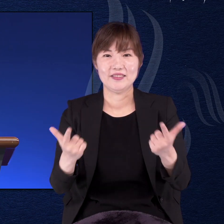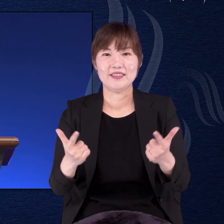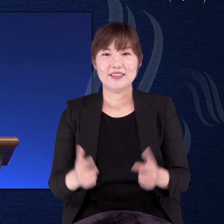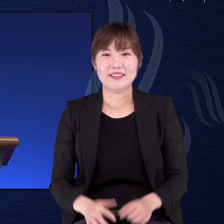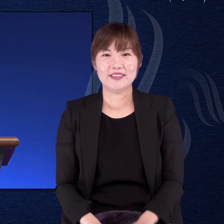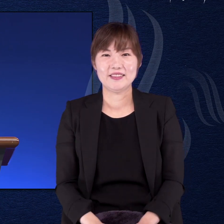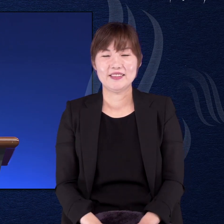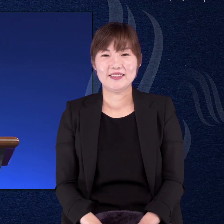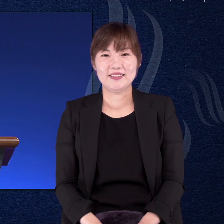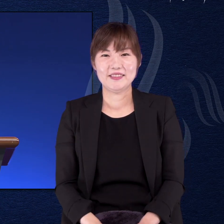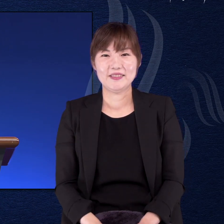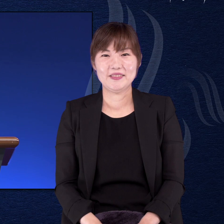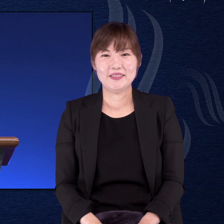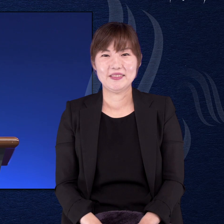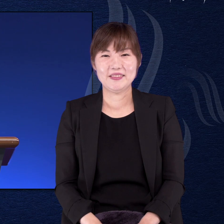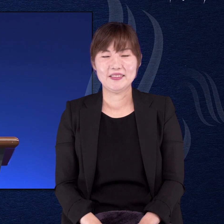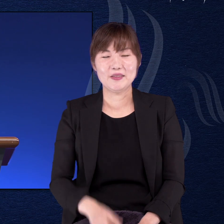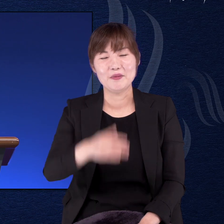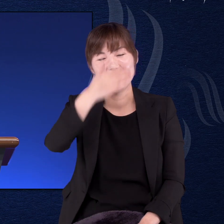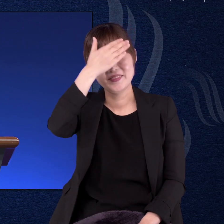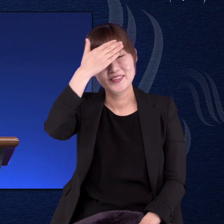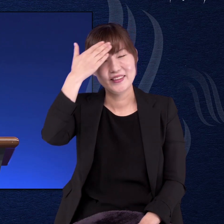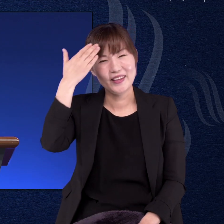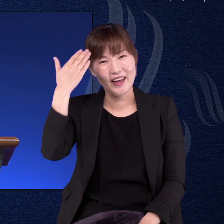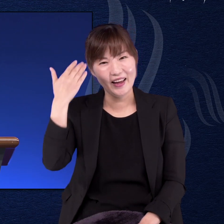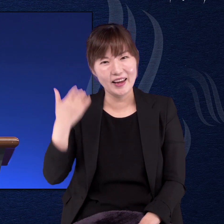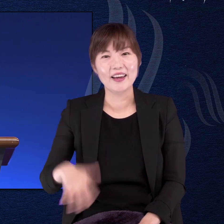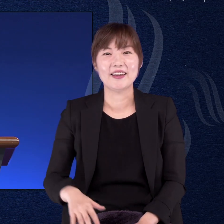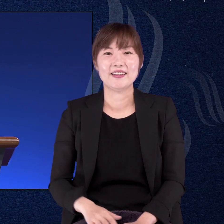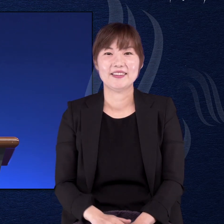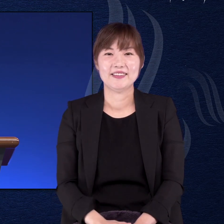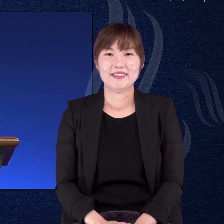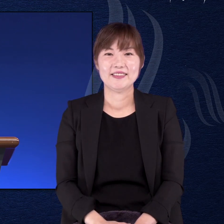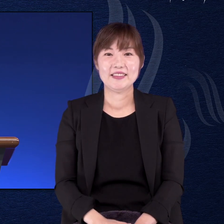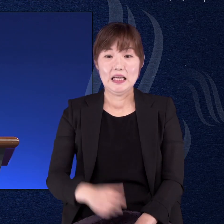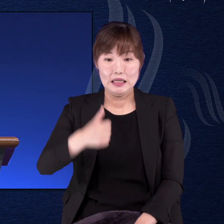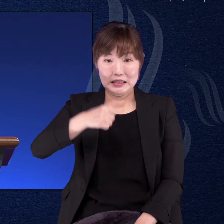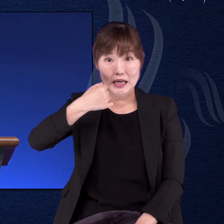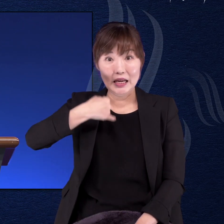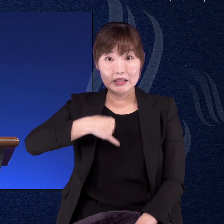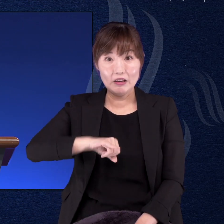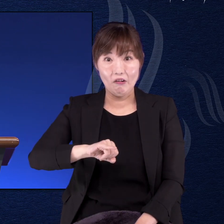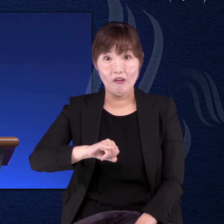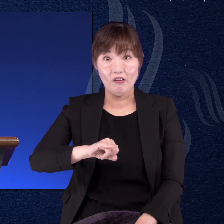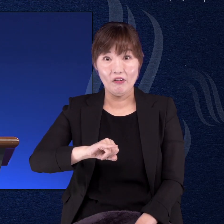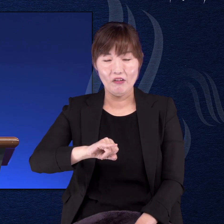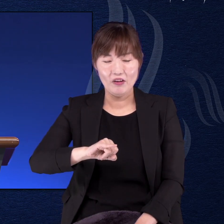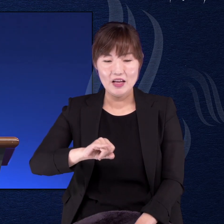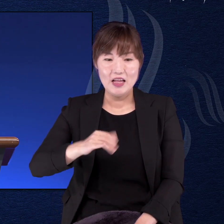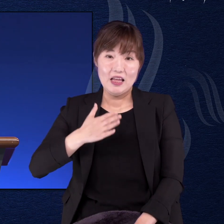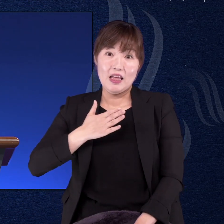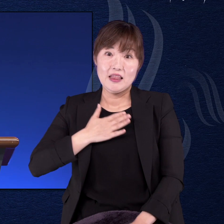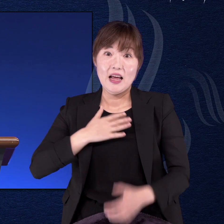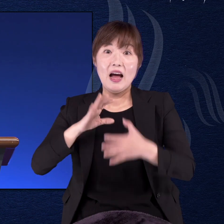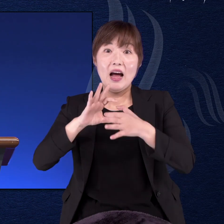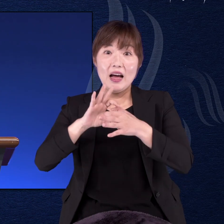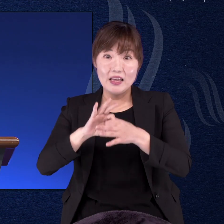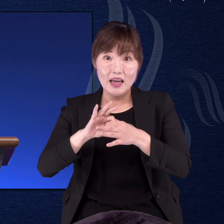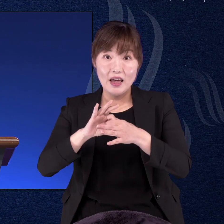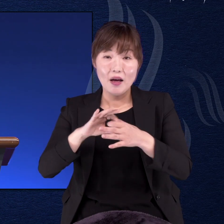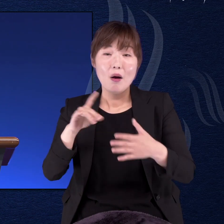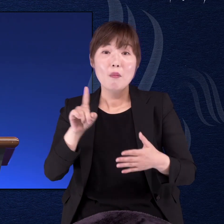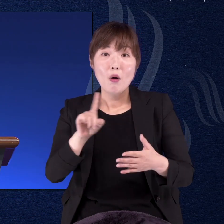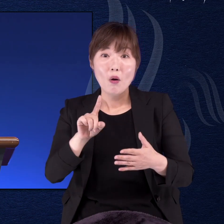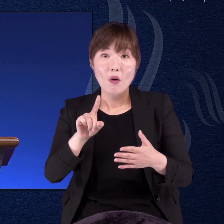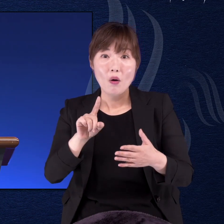불행히도 또는 다행히도 자녀는 나의 거울이에요.